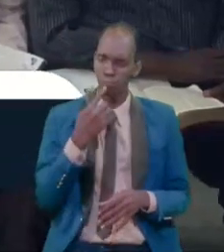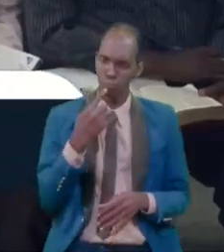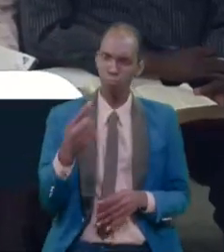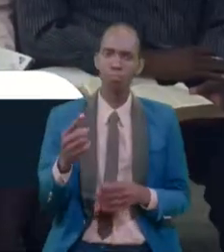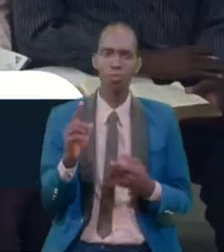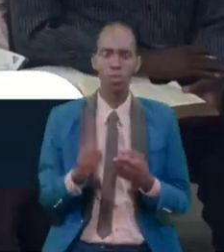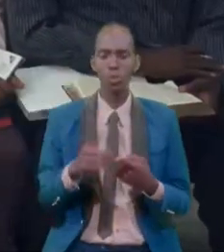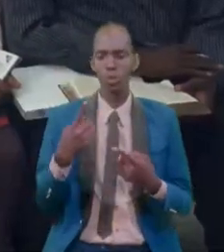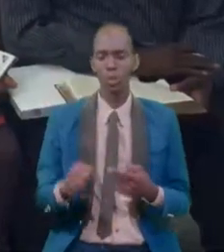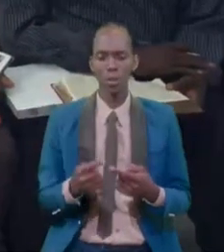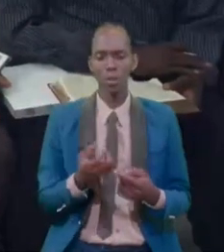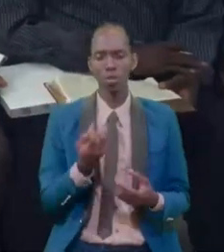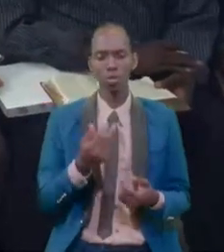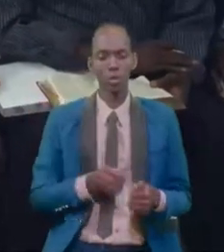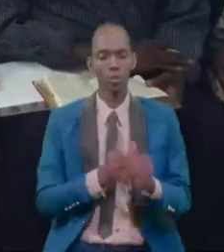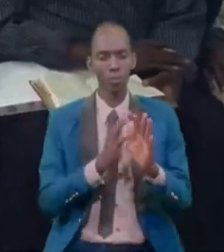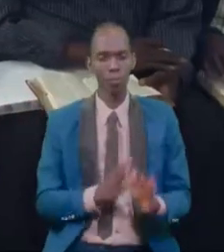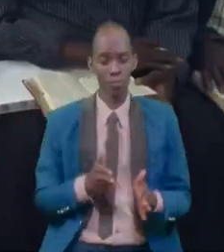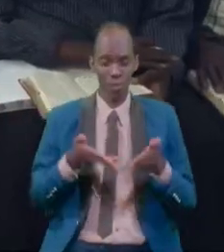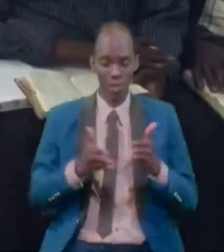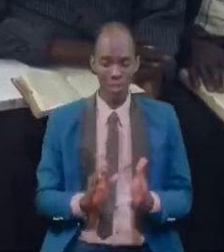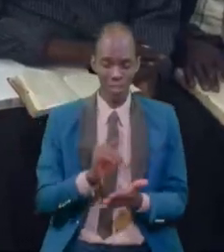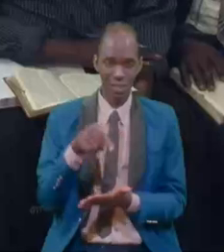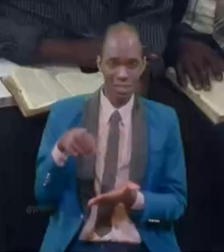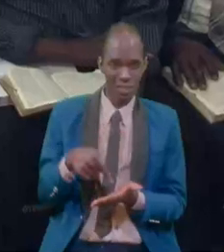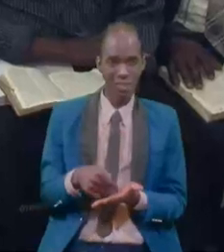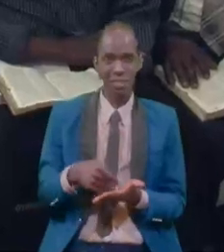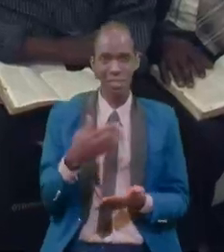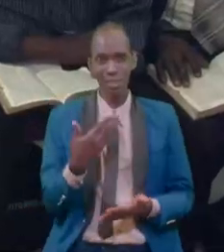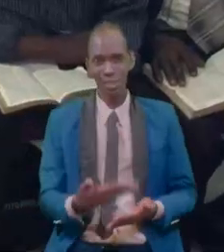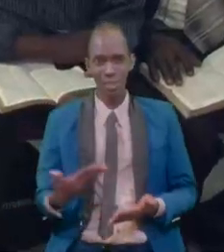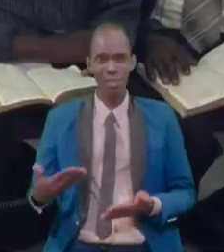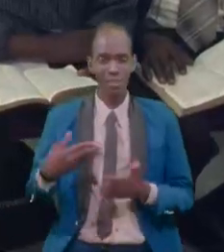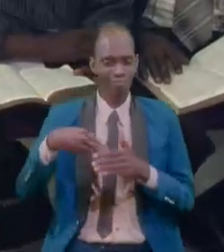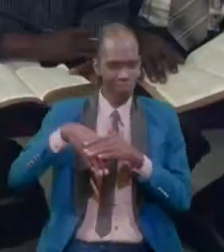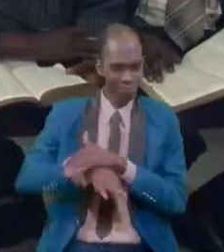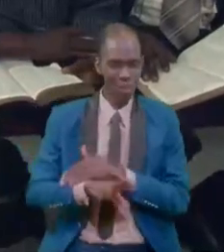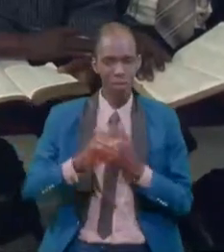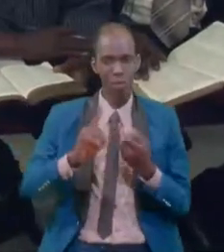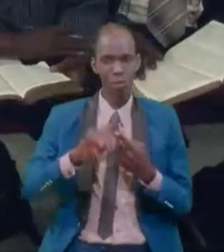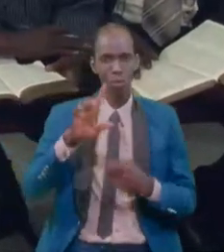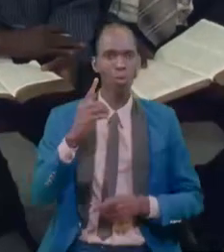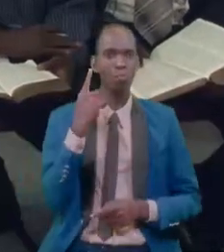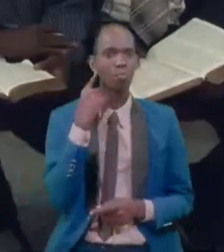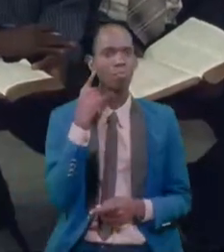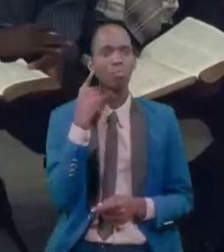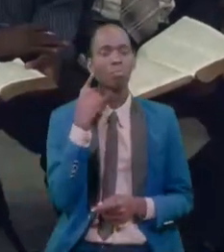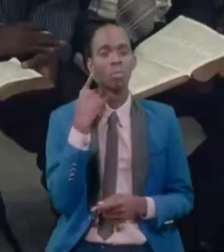vous, écoutez bien ceci. » Comme vous allez écouter ce soir,